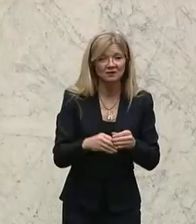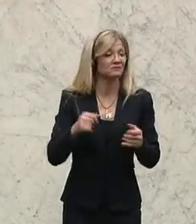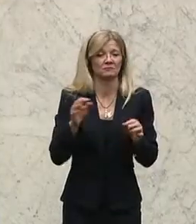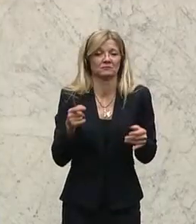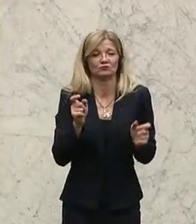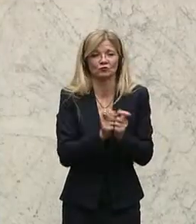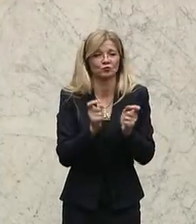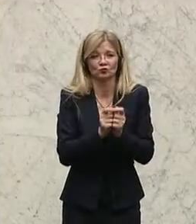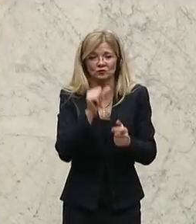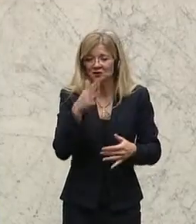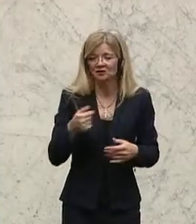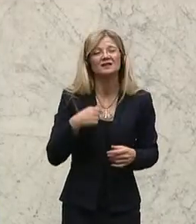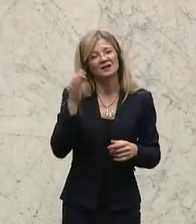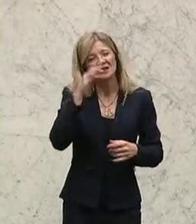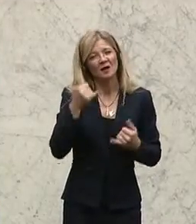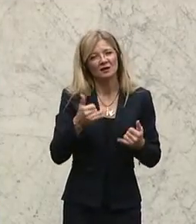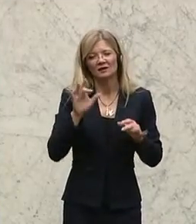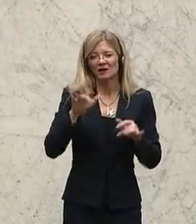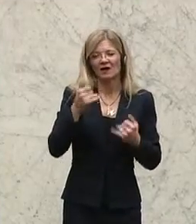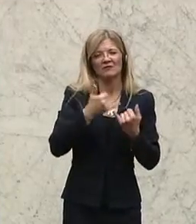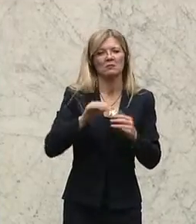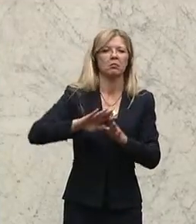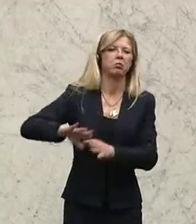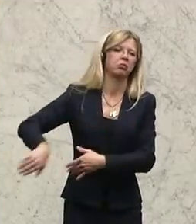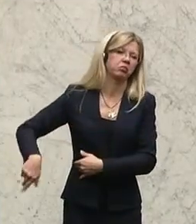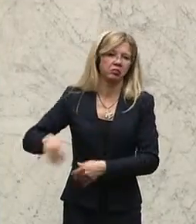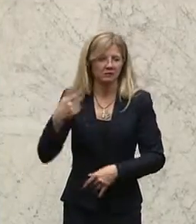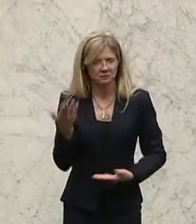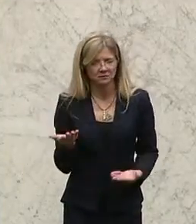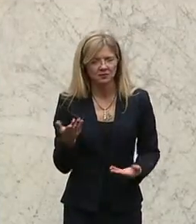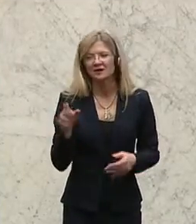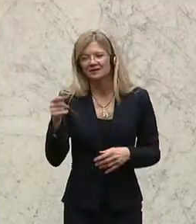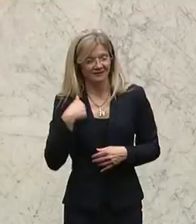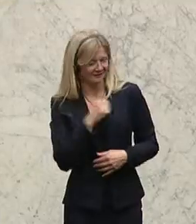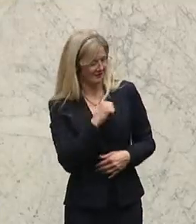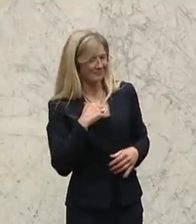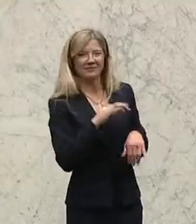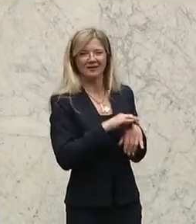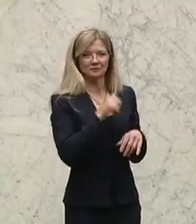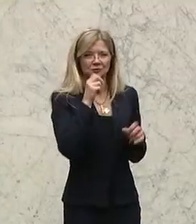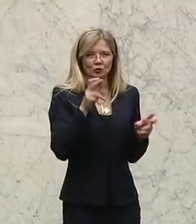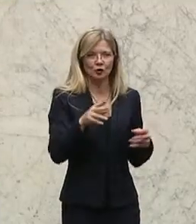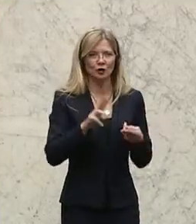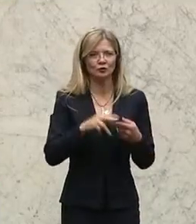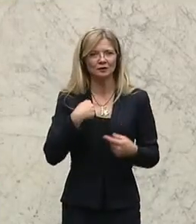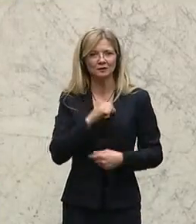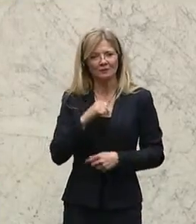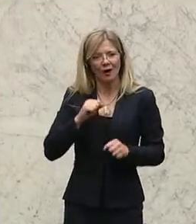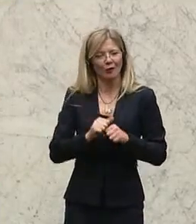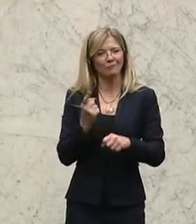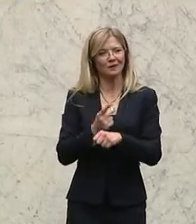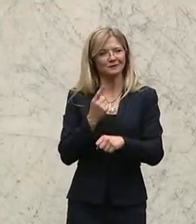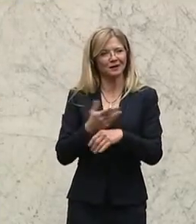dem Ärztestand gegenüber herrscht. Und das finde ich erstens als Arzt nicht okay, zweitens auch als Patient nicht okay, weil wenn ich diese Leute, die die